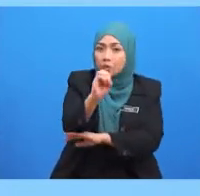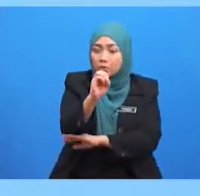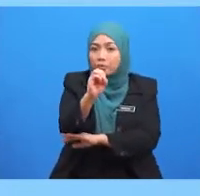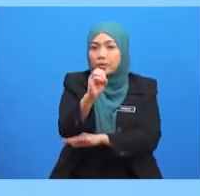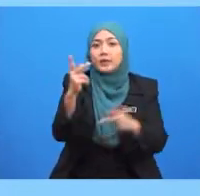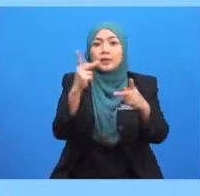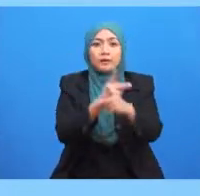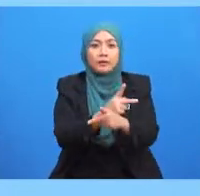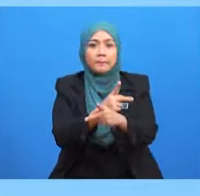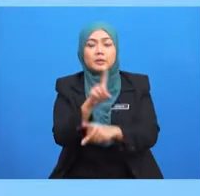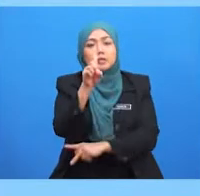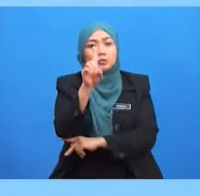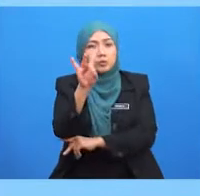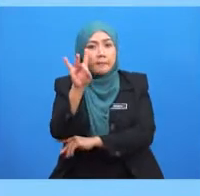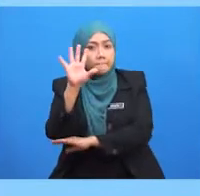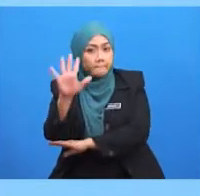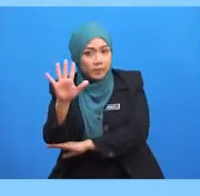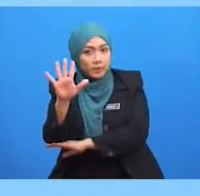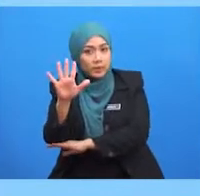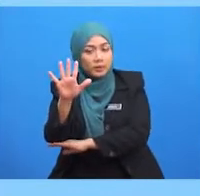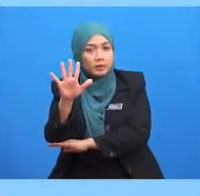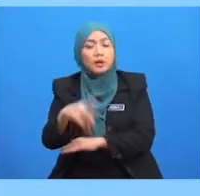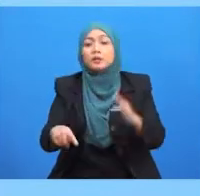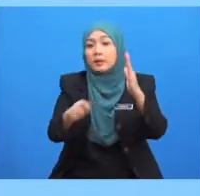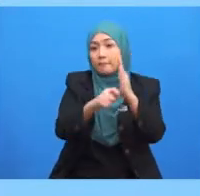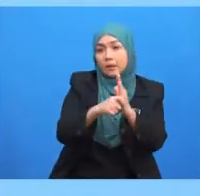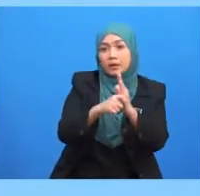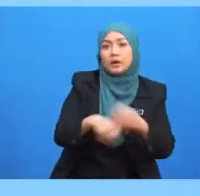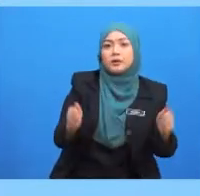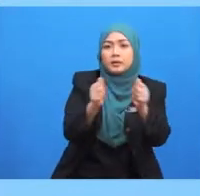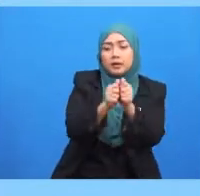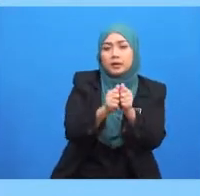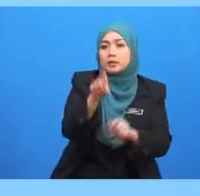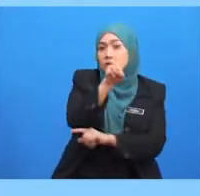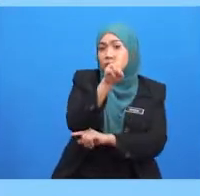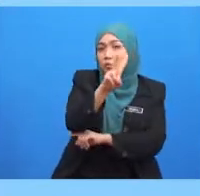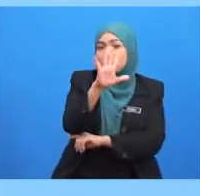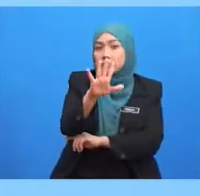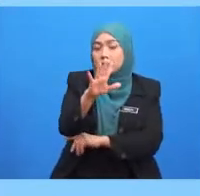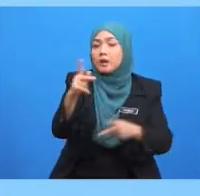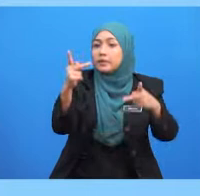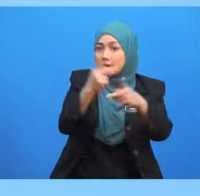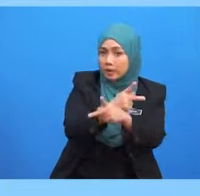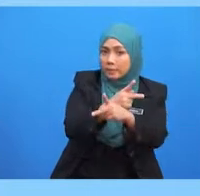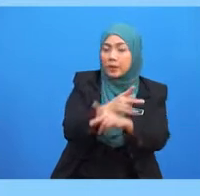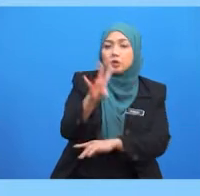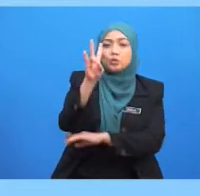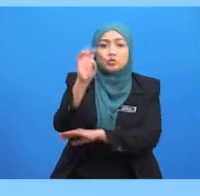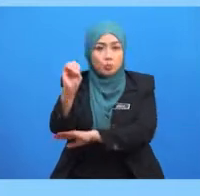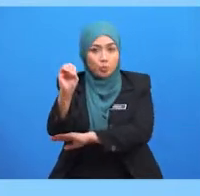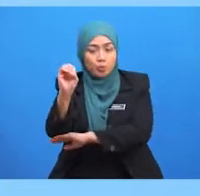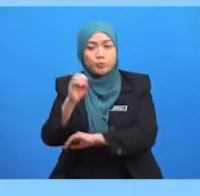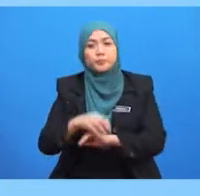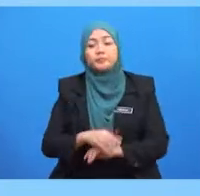140 jarak 185 titam Bah dengan 125 jarak